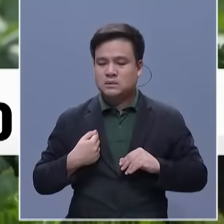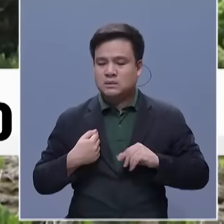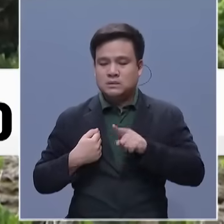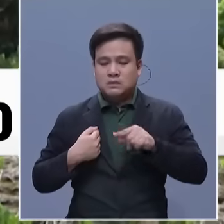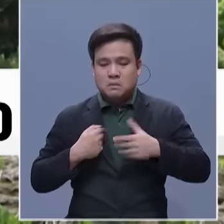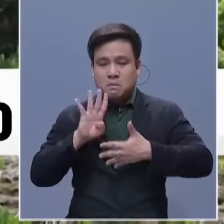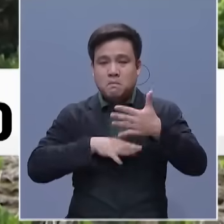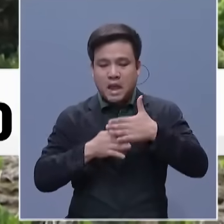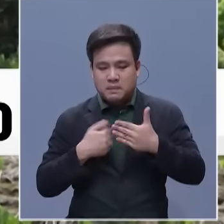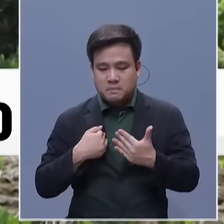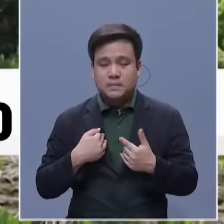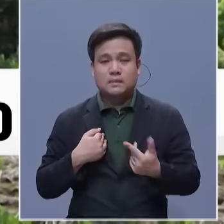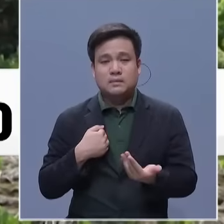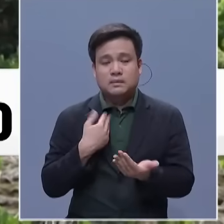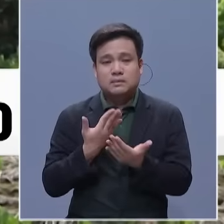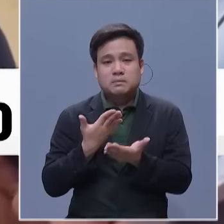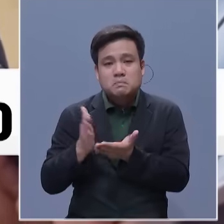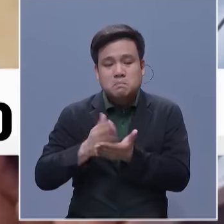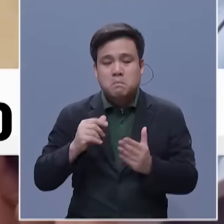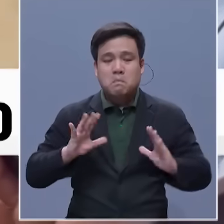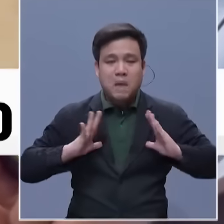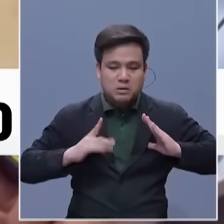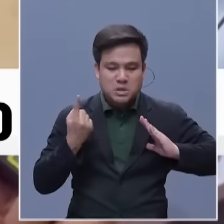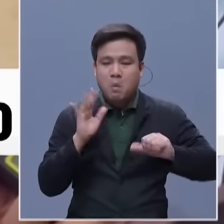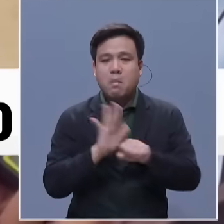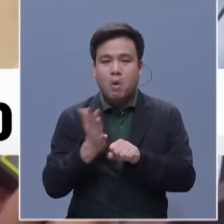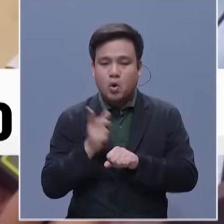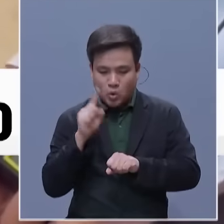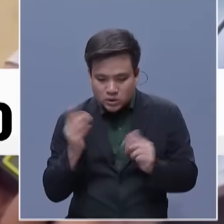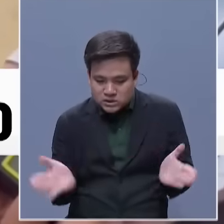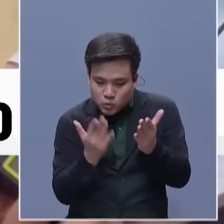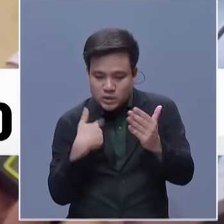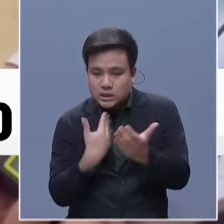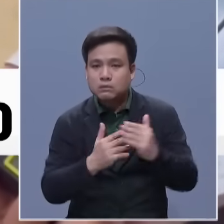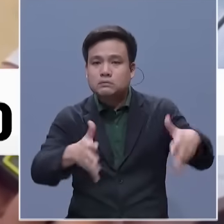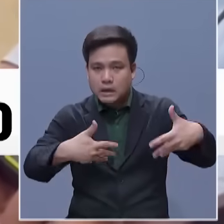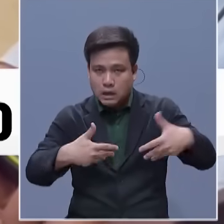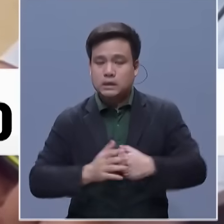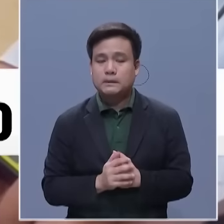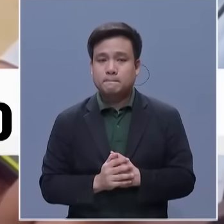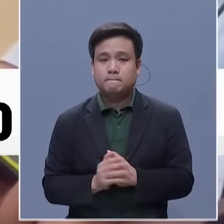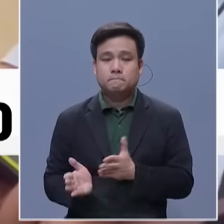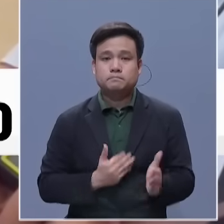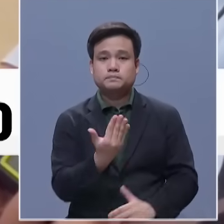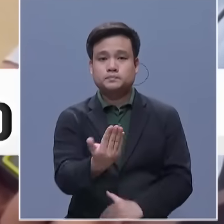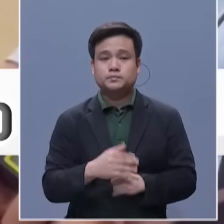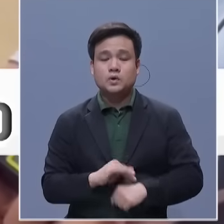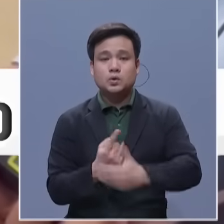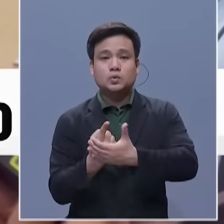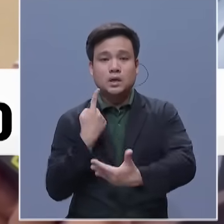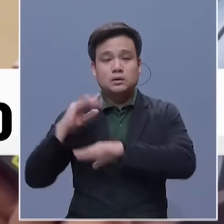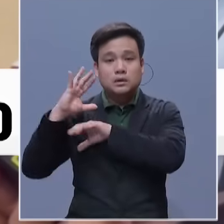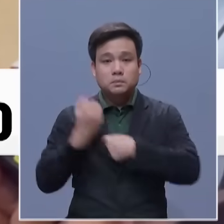จุรินทร์ลักษณะวิสิตนะครับสสบัญชีรายชื่อรักษาการหัวหน้าพรรคประชาธิปัตย์เองก็ได้พูดถึงมาตรการพรรคหนี้เกษตรกร 3ปีของ